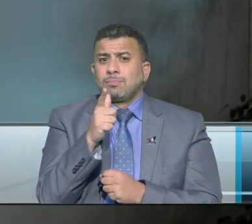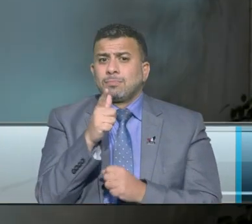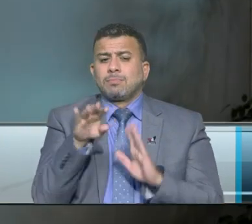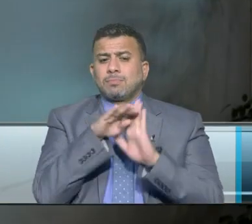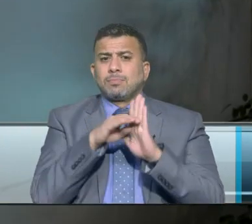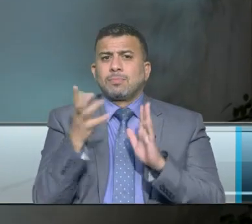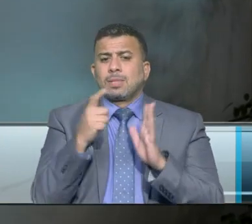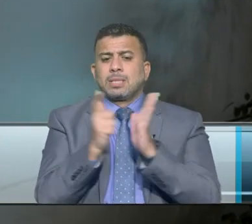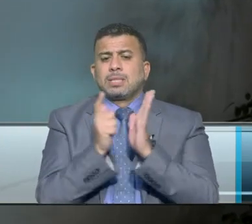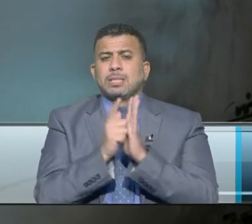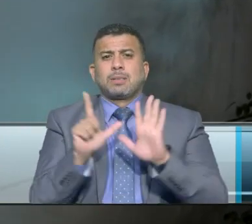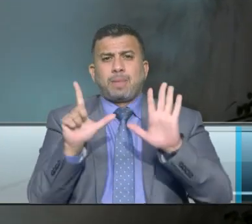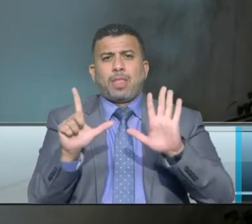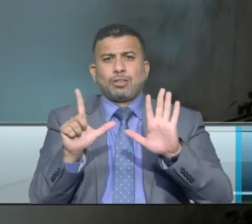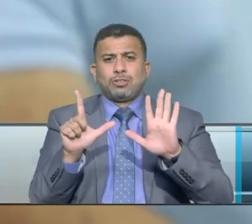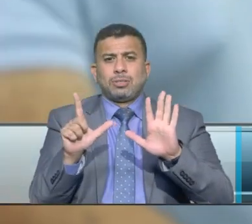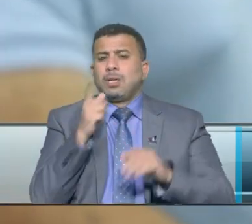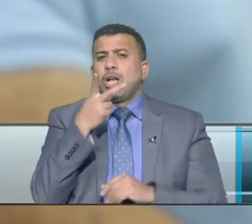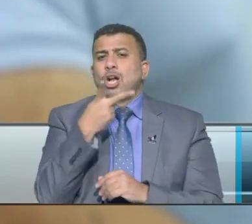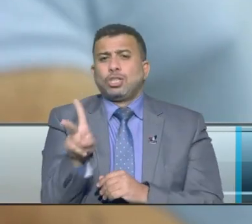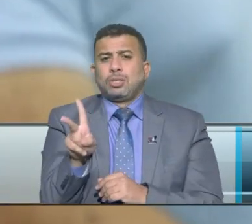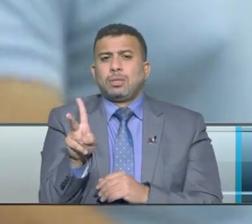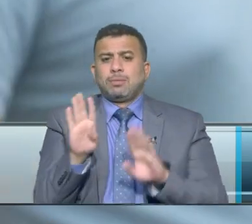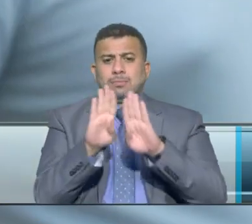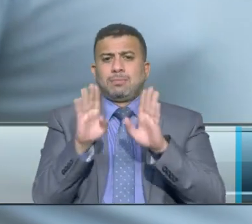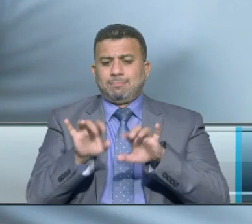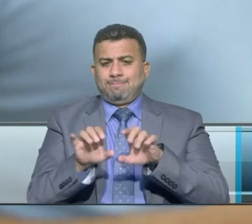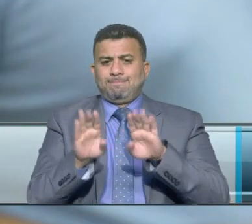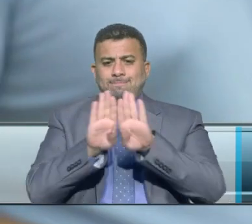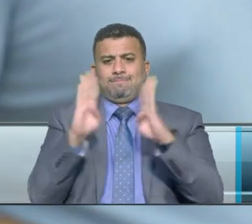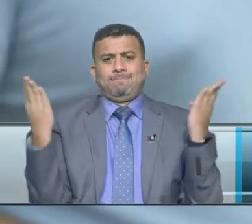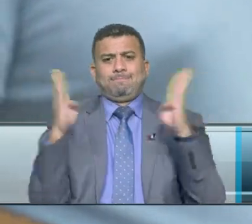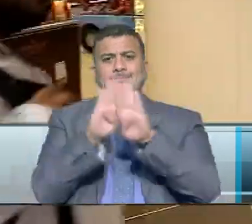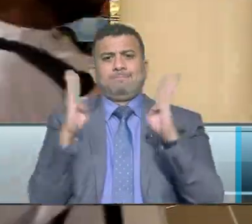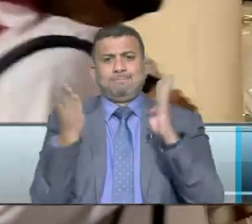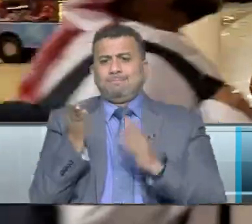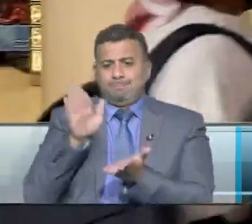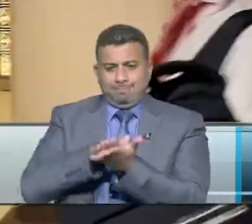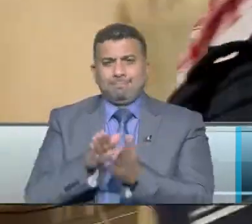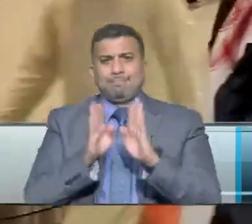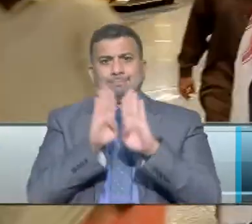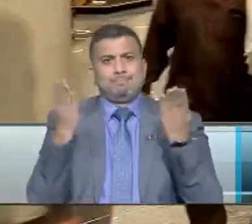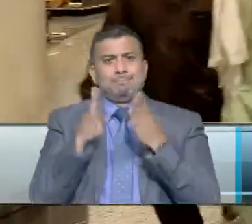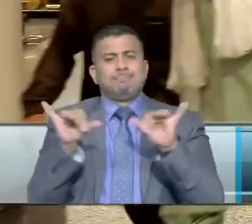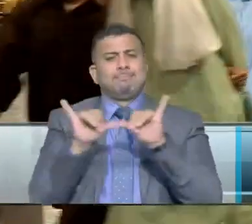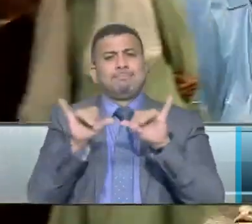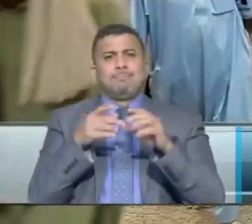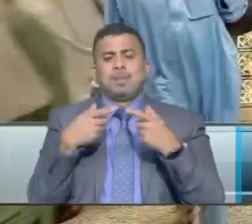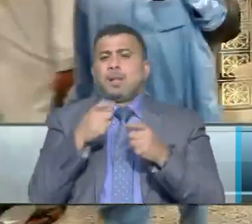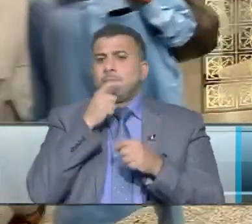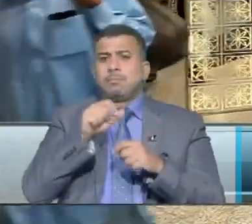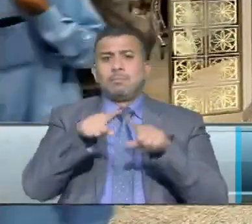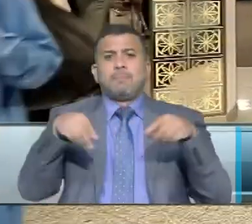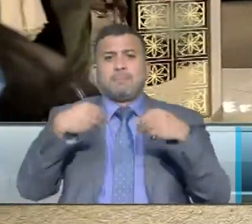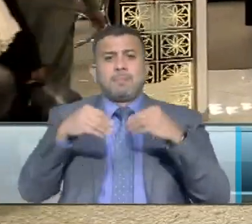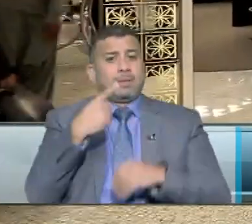عندنا 17 منضدة وعدد 20 بوابة إلكترونية. بتكون في زيادة من مساحة السوق الحرة